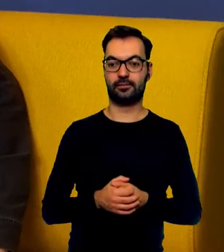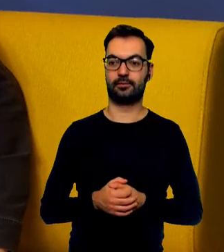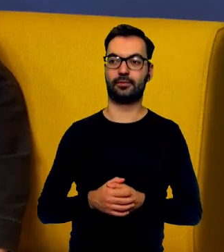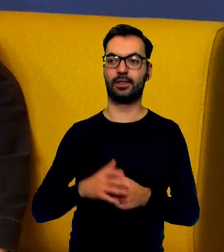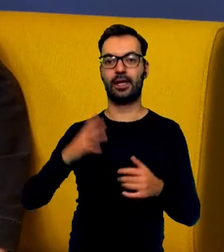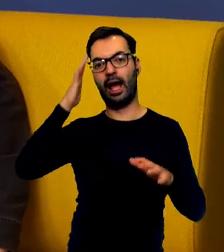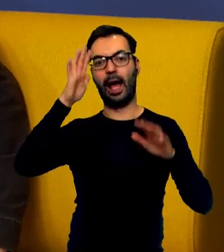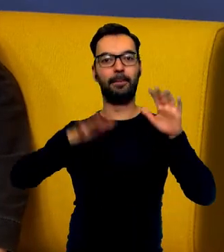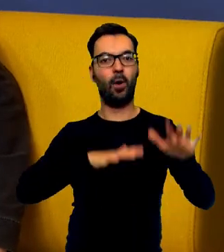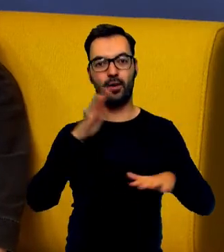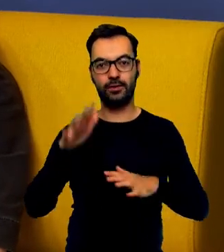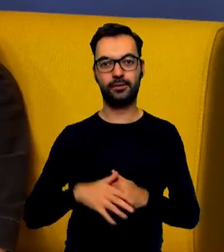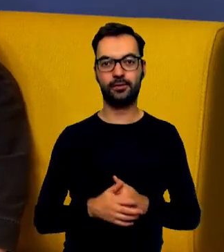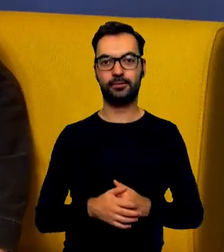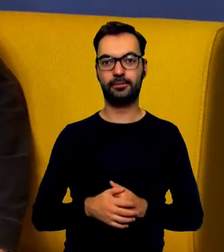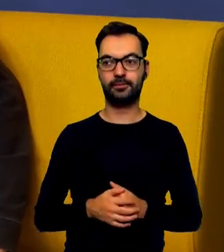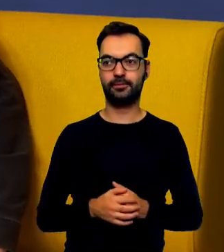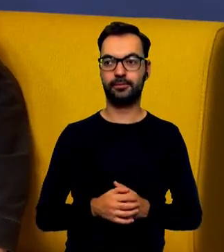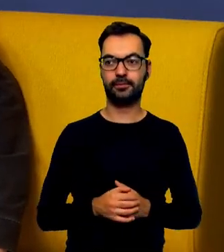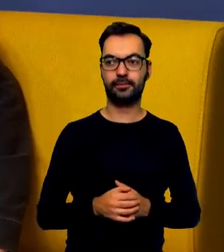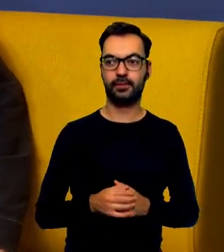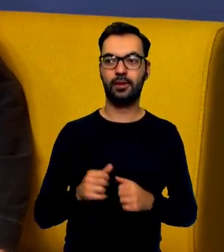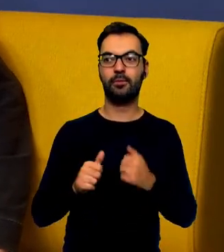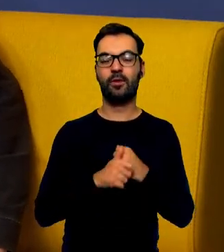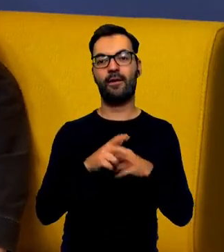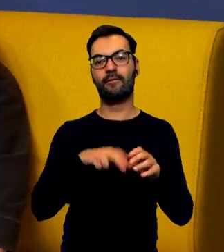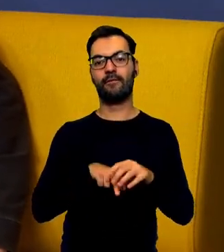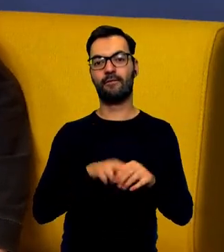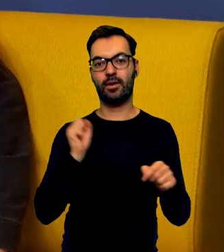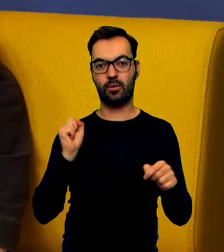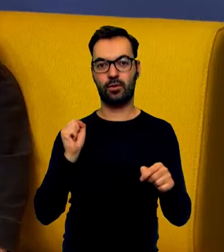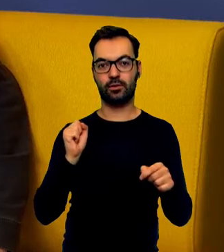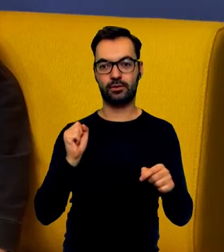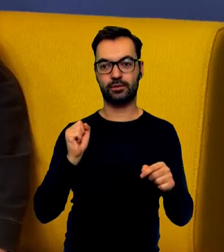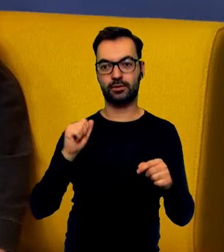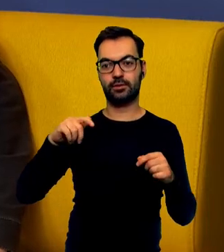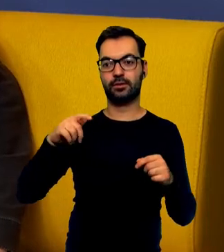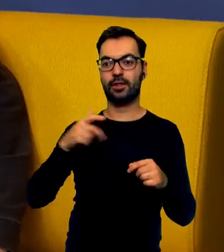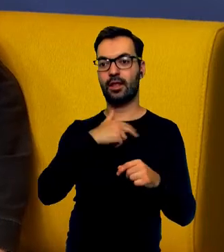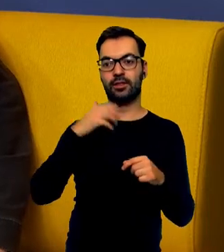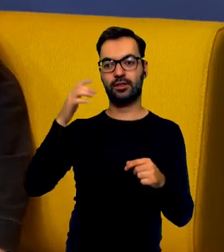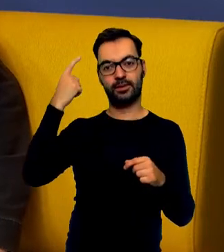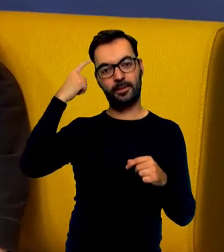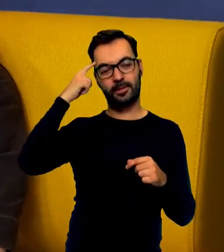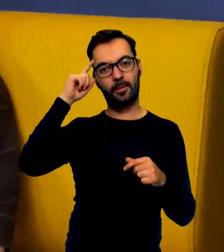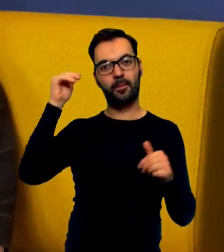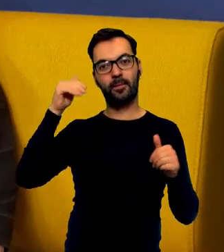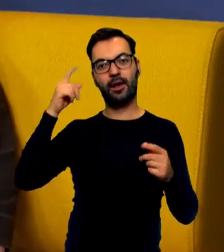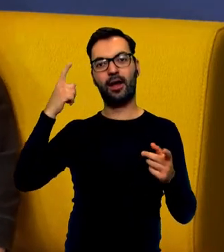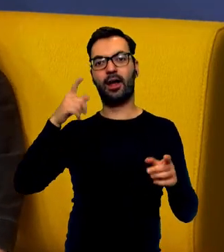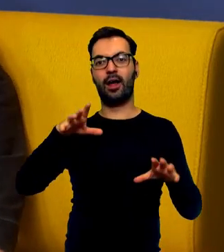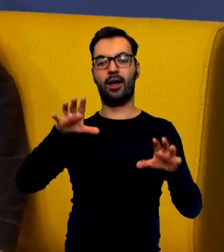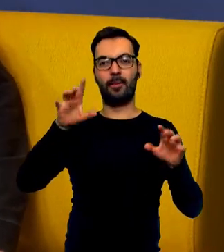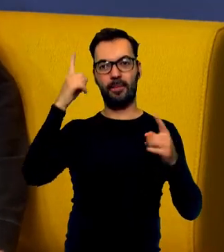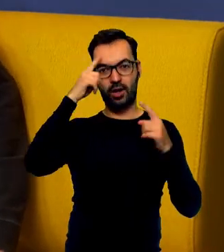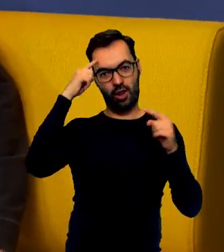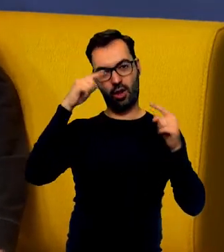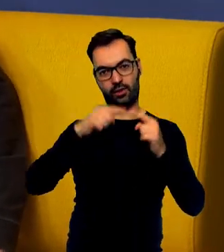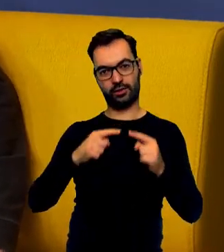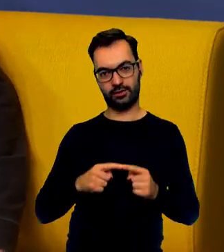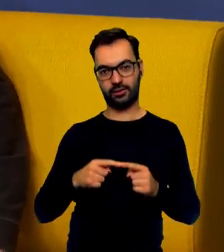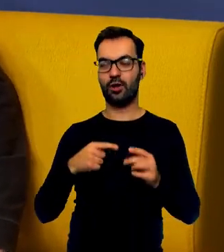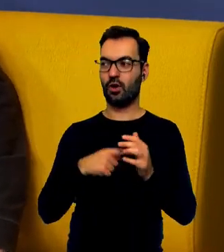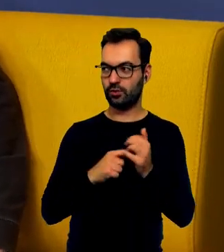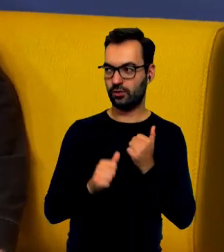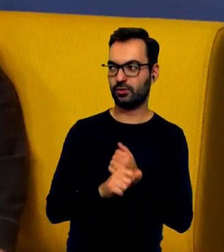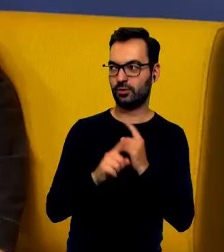apokaliptycznego amoku, no, wyłącza nam też zdolności do racjonalnego oglądu świata i przed tym